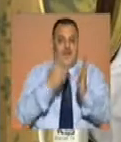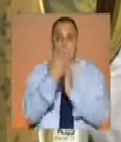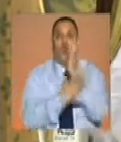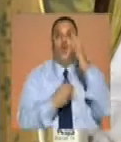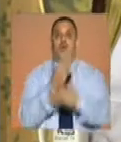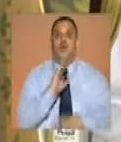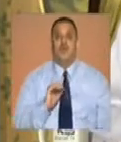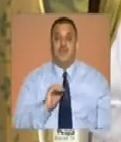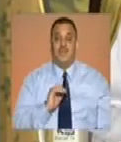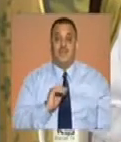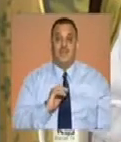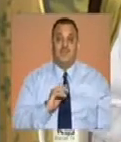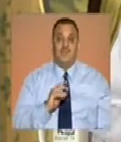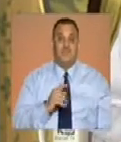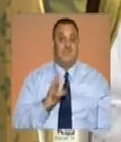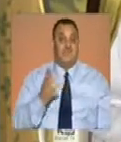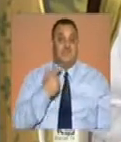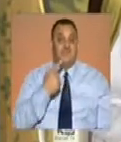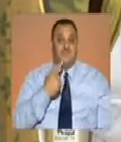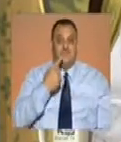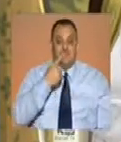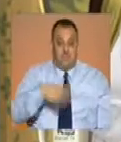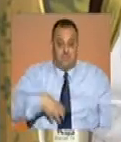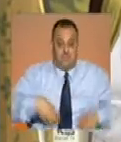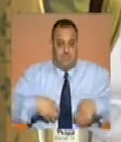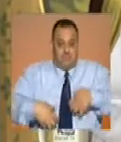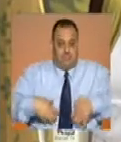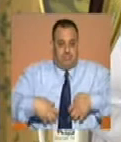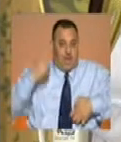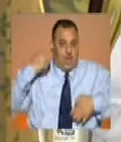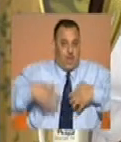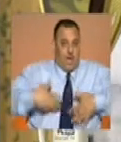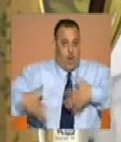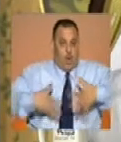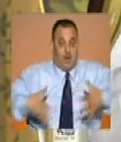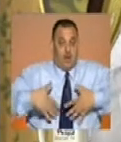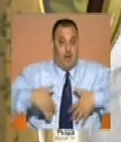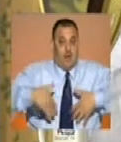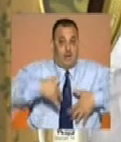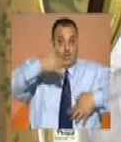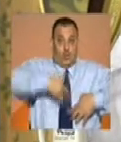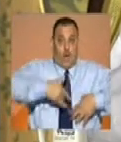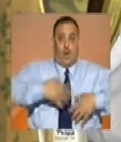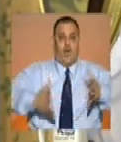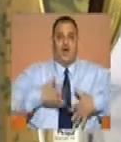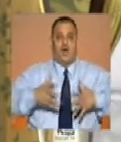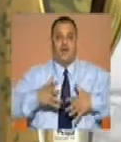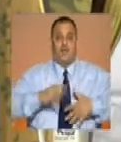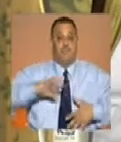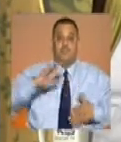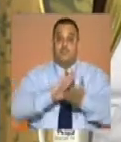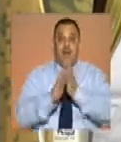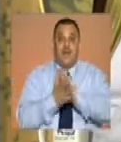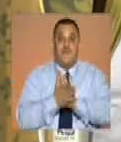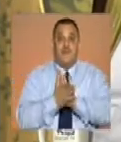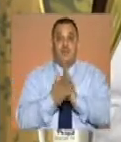الوضوء. أما إذا كانت مجرد قرقرة في البطن ومجرد هواء يتحرك في البطن ولم يخرج منه شيء